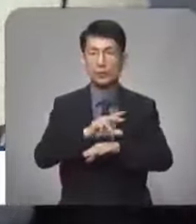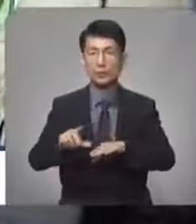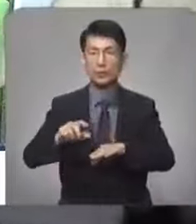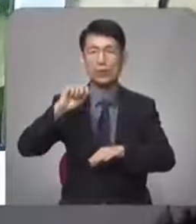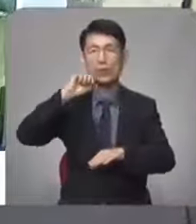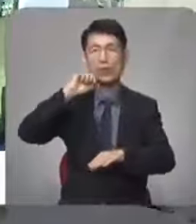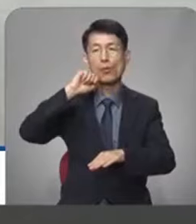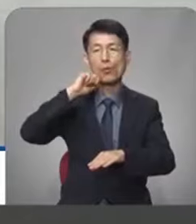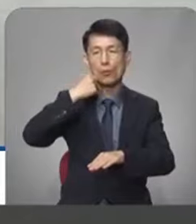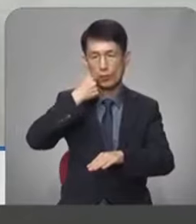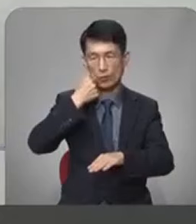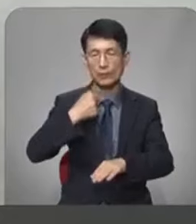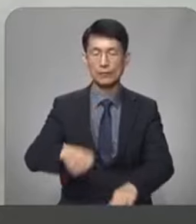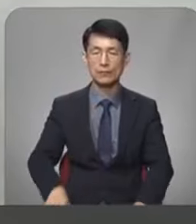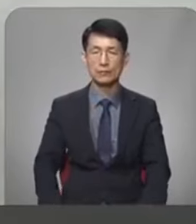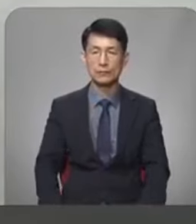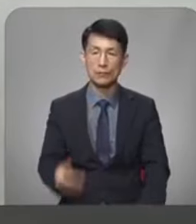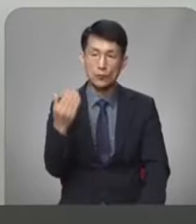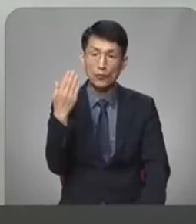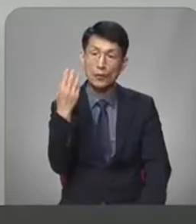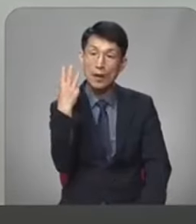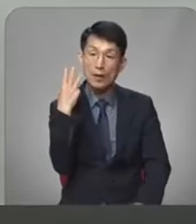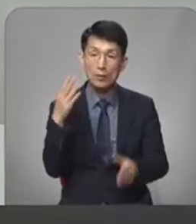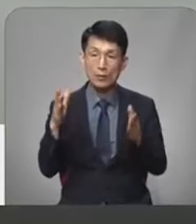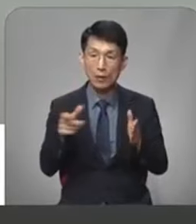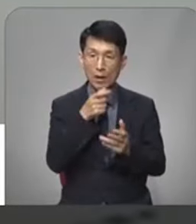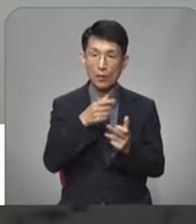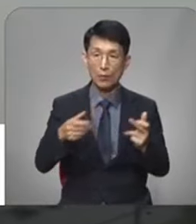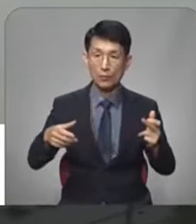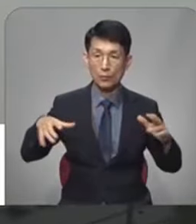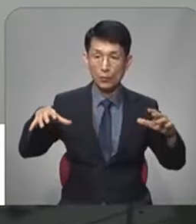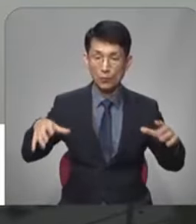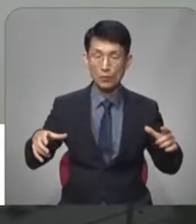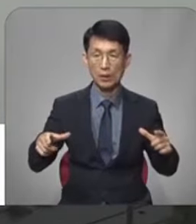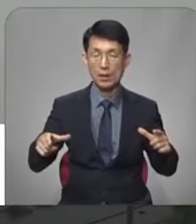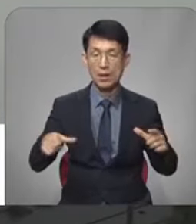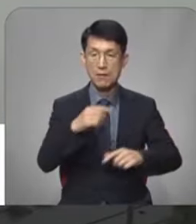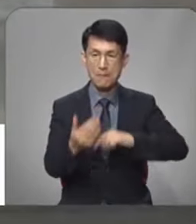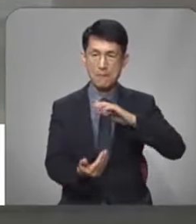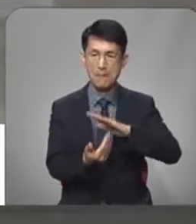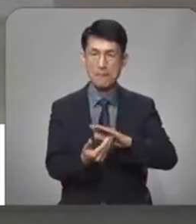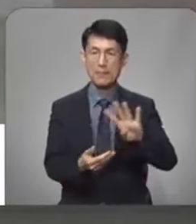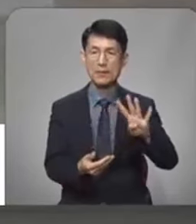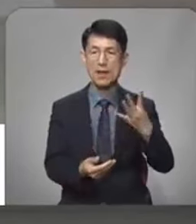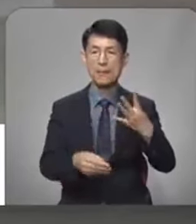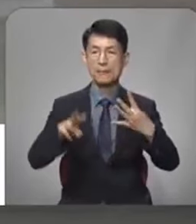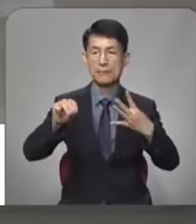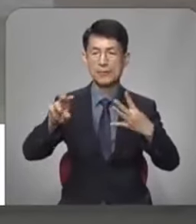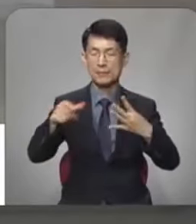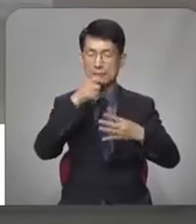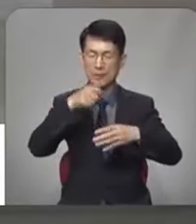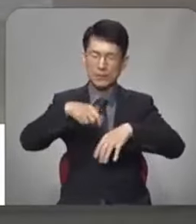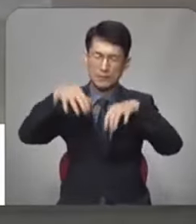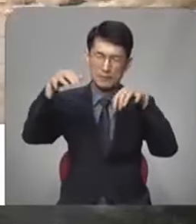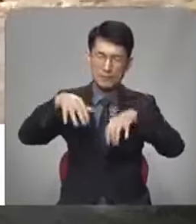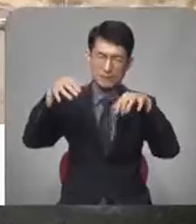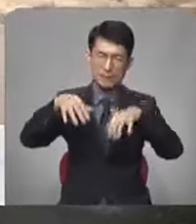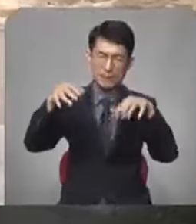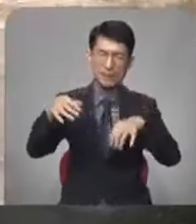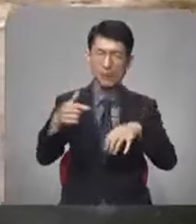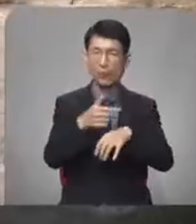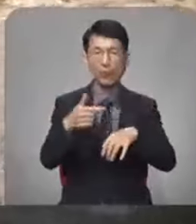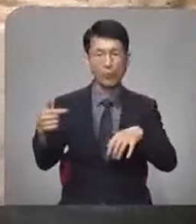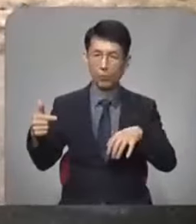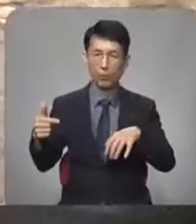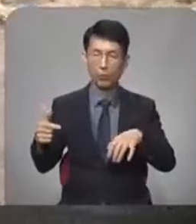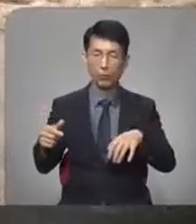어려운 상황이에요. 최근 사흘 동안 강원도에는 최대 400mm에 달하는 집중호우가 쏟아졌습니다.